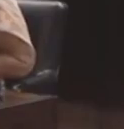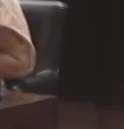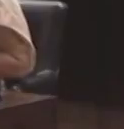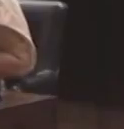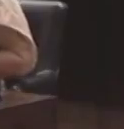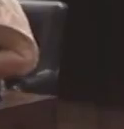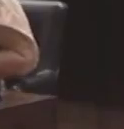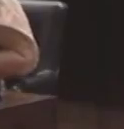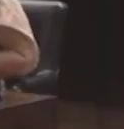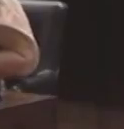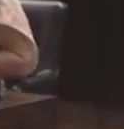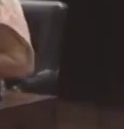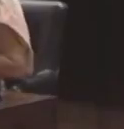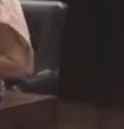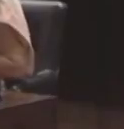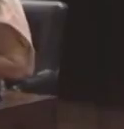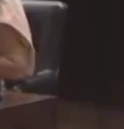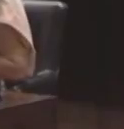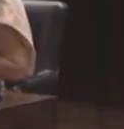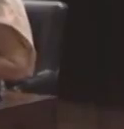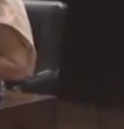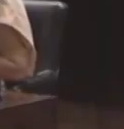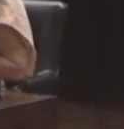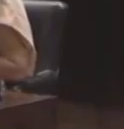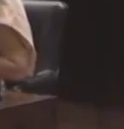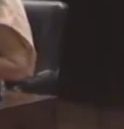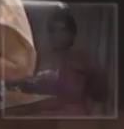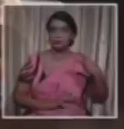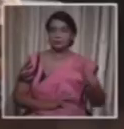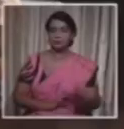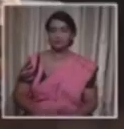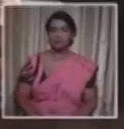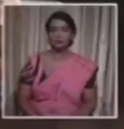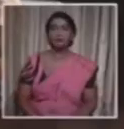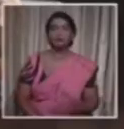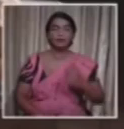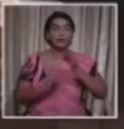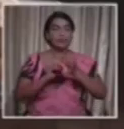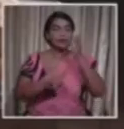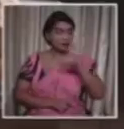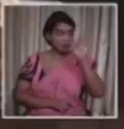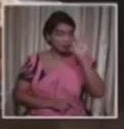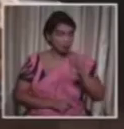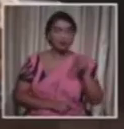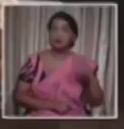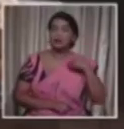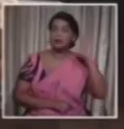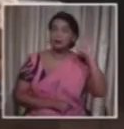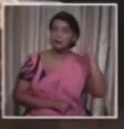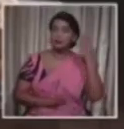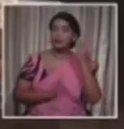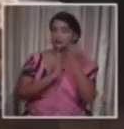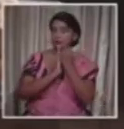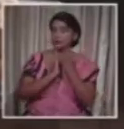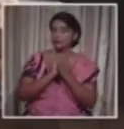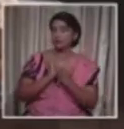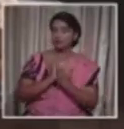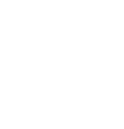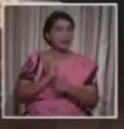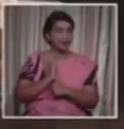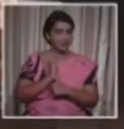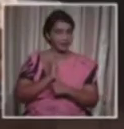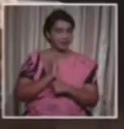1981 අංක 2 දරන ජනාධිපතිවරයා තෝරාපත් කර ගැනීමේ විශේෂ විධිවිධාන